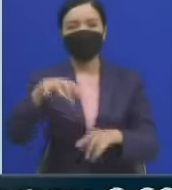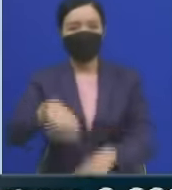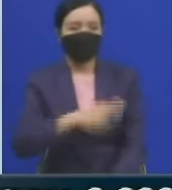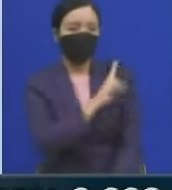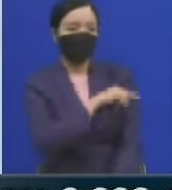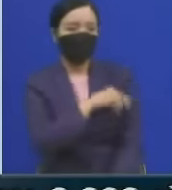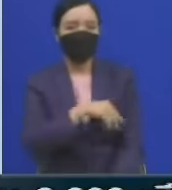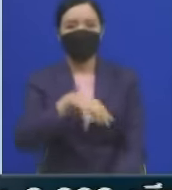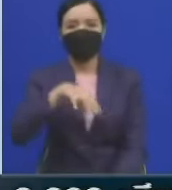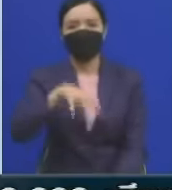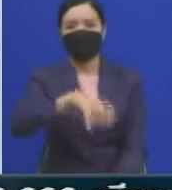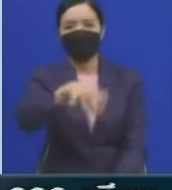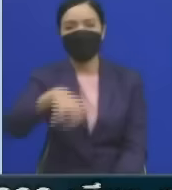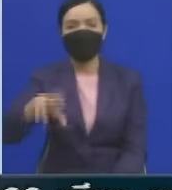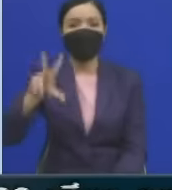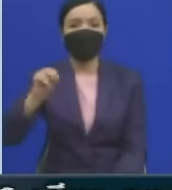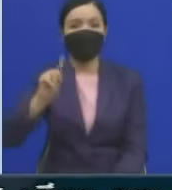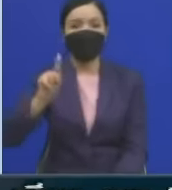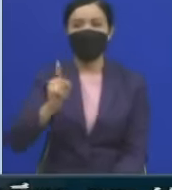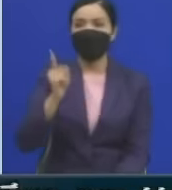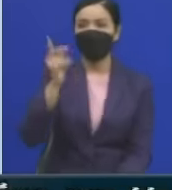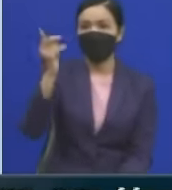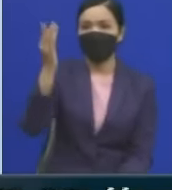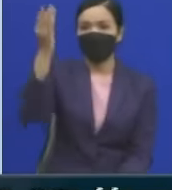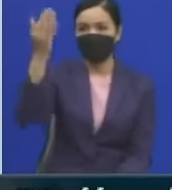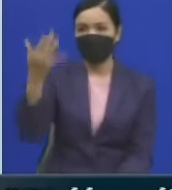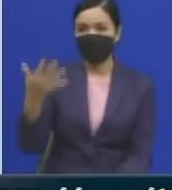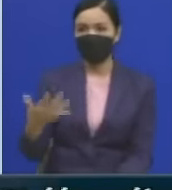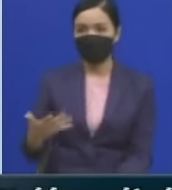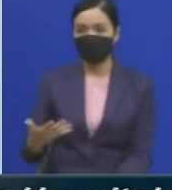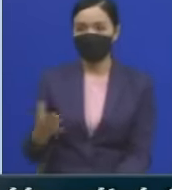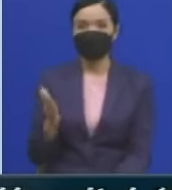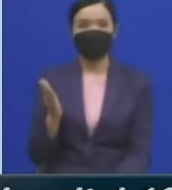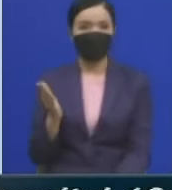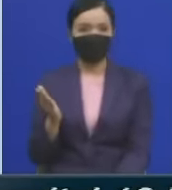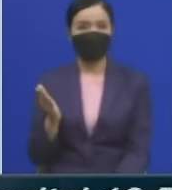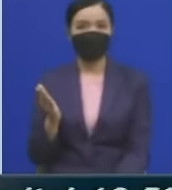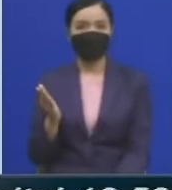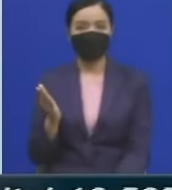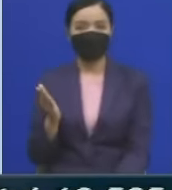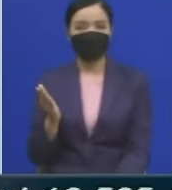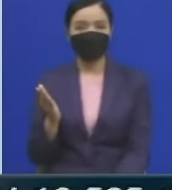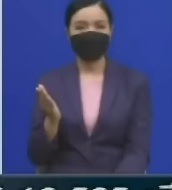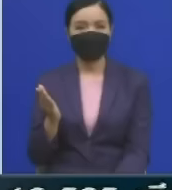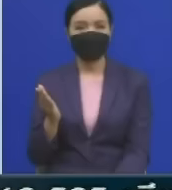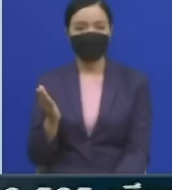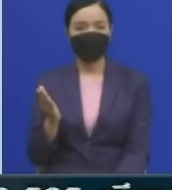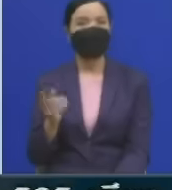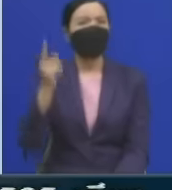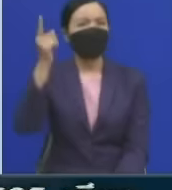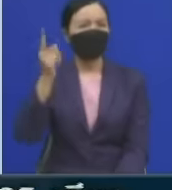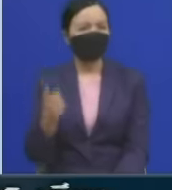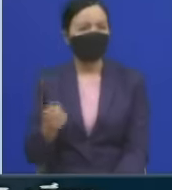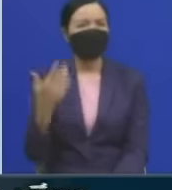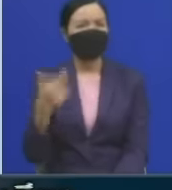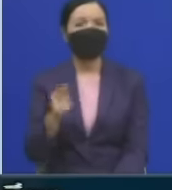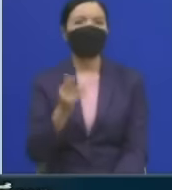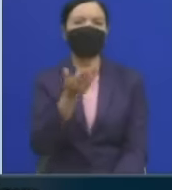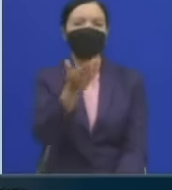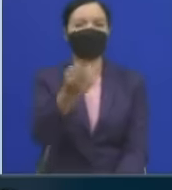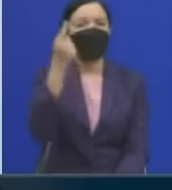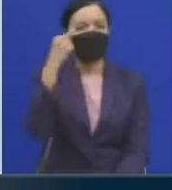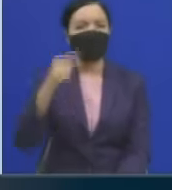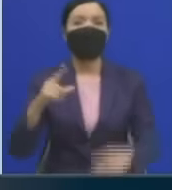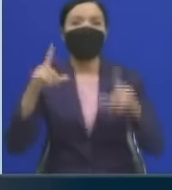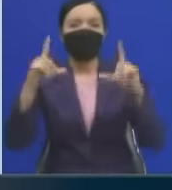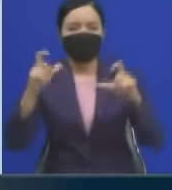าลนะตามรายชื่อที่ท่านเห็นอยู่บนหน้าจอนะครับ ค่ะ คือเยอะมากก็คือจุดฉีดที่คุ้นเคยดีแหละในพื้นที ่ก็แคปไป